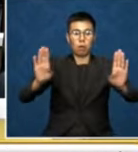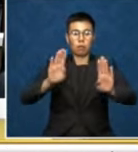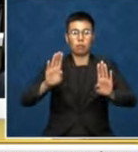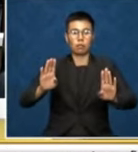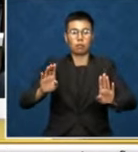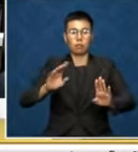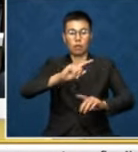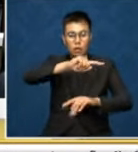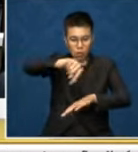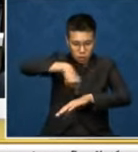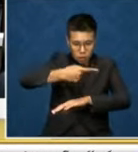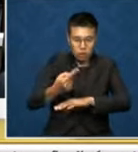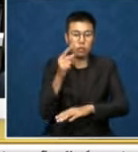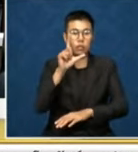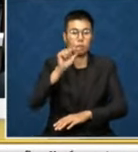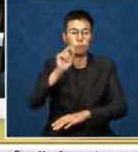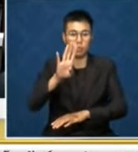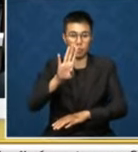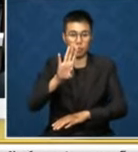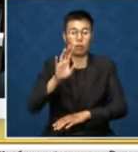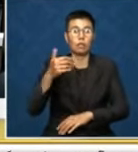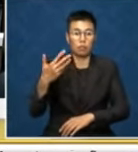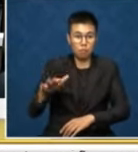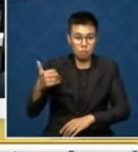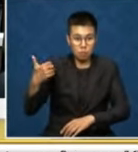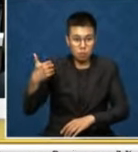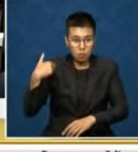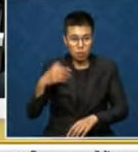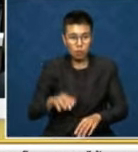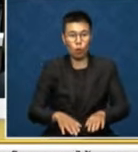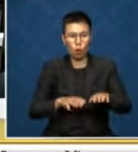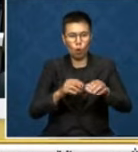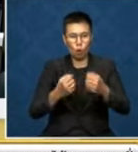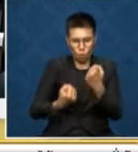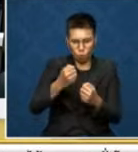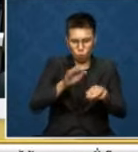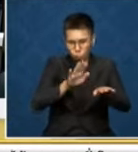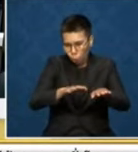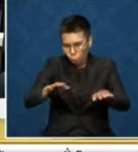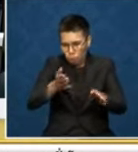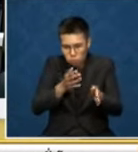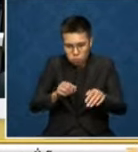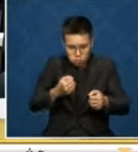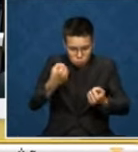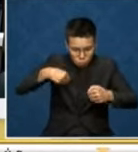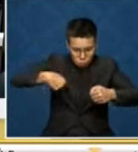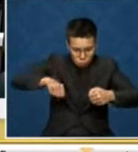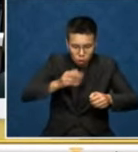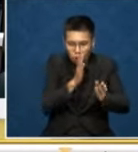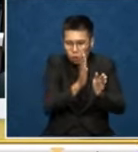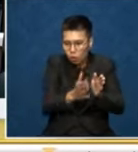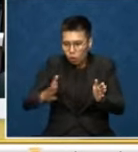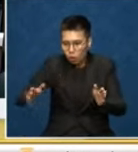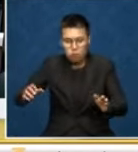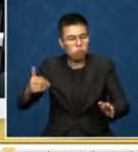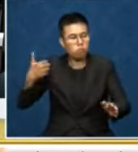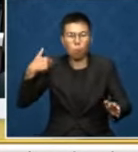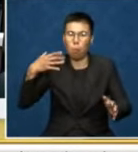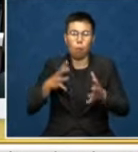รถมอเตอร์ไซค์จอดเต็มนะครับรถออนิวจอดหน้าปากซอยเต็มไปหมดนะครับยังไงฝากตำรวจเข้า